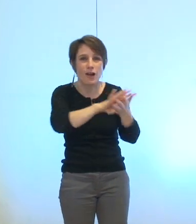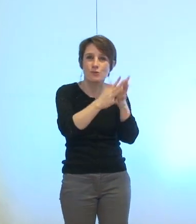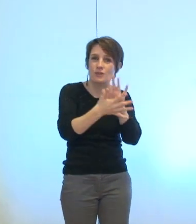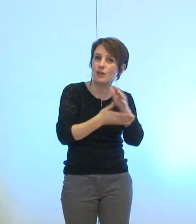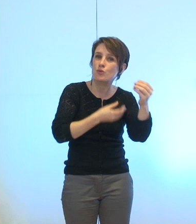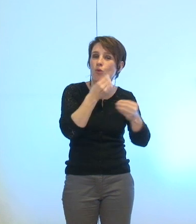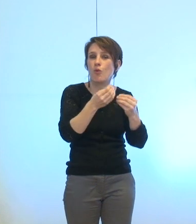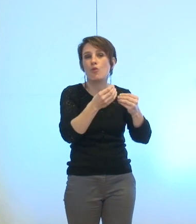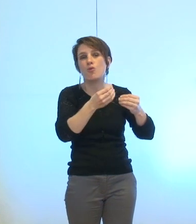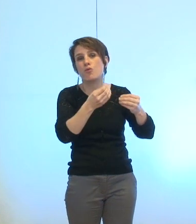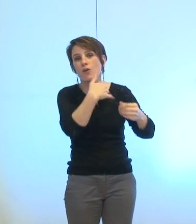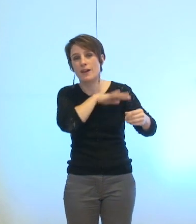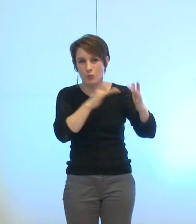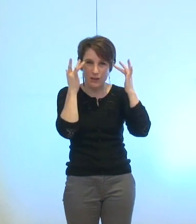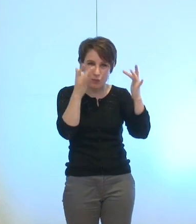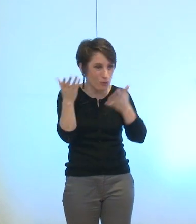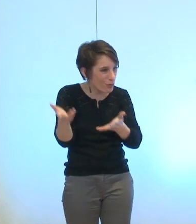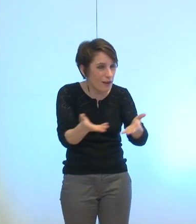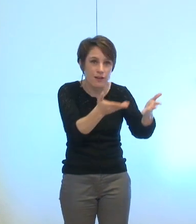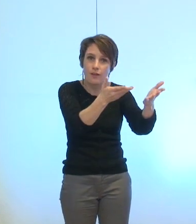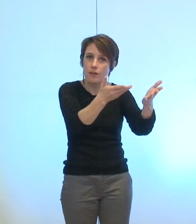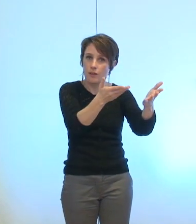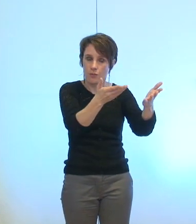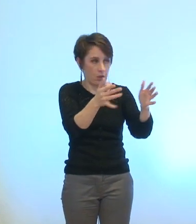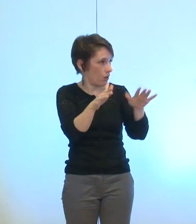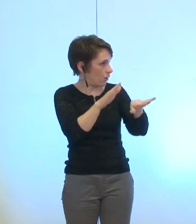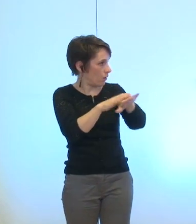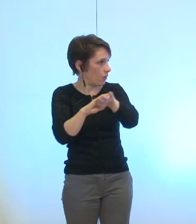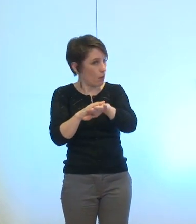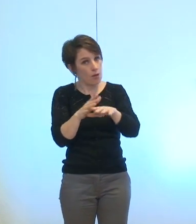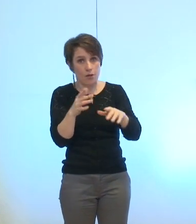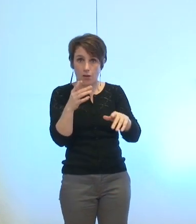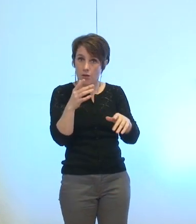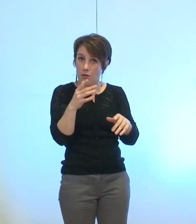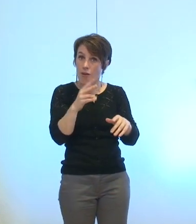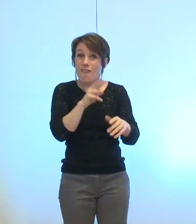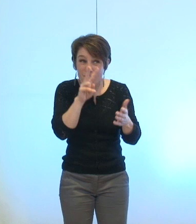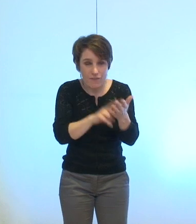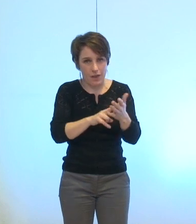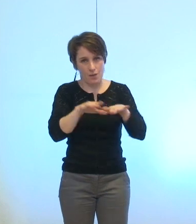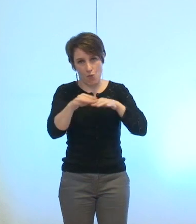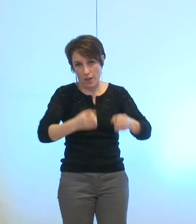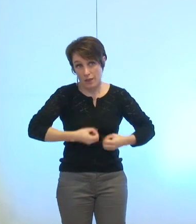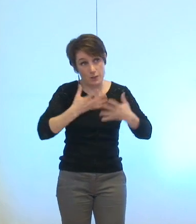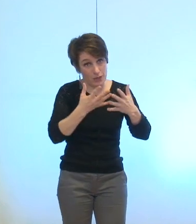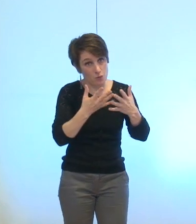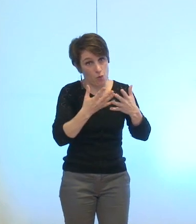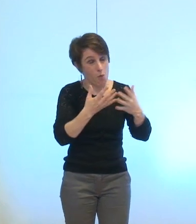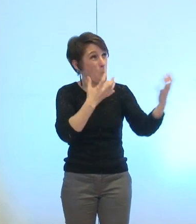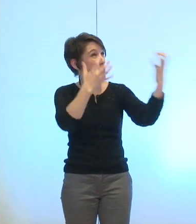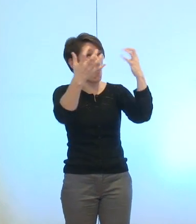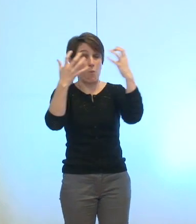acteurs culturels pour que ce soit un vrai moyen d'expression nouveau il faudra forcément que ça coûte cher